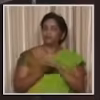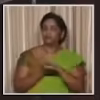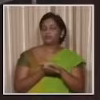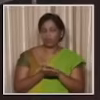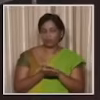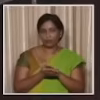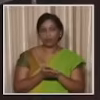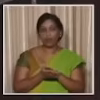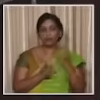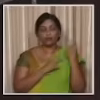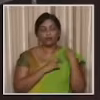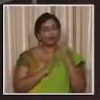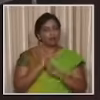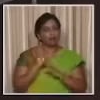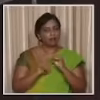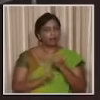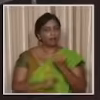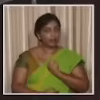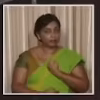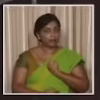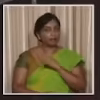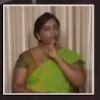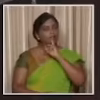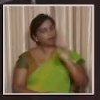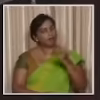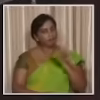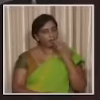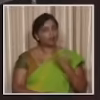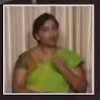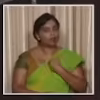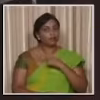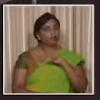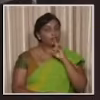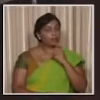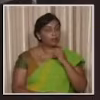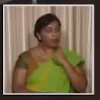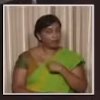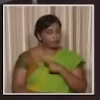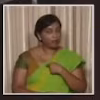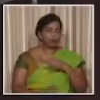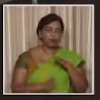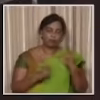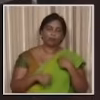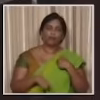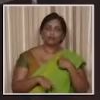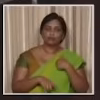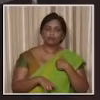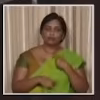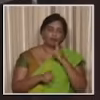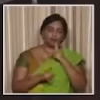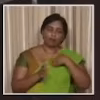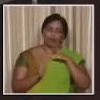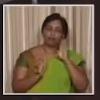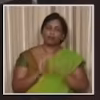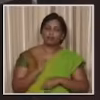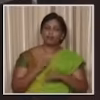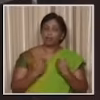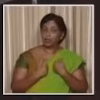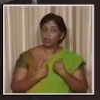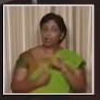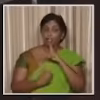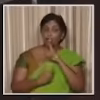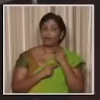කරන්න. විෂය භාරය එතුමට මම වැරදි නම් නිවැරදි කරන්න තියෙනවා. මම මේ කියපු දේ වැරදි නම් මම ඕනේ වෙලාවක එතුමගෙන් මම මේක ඉල්ලස් කරගන්නවා. මම